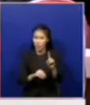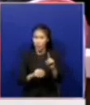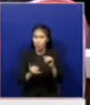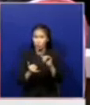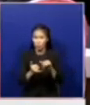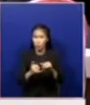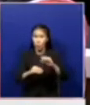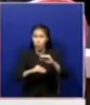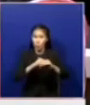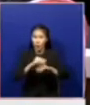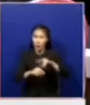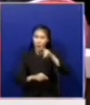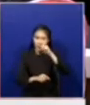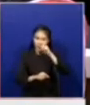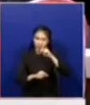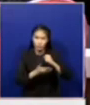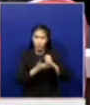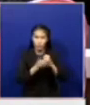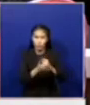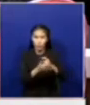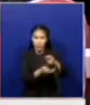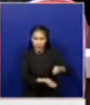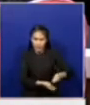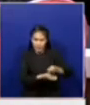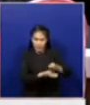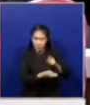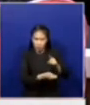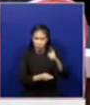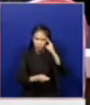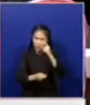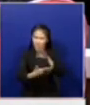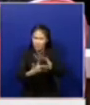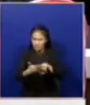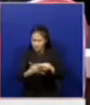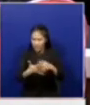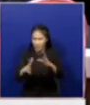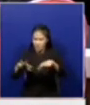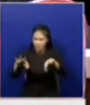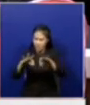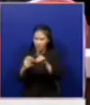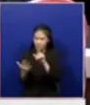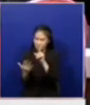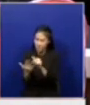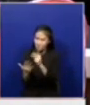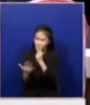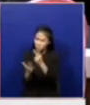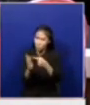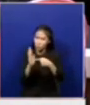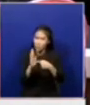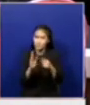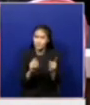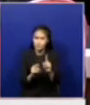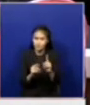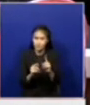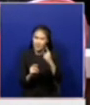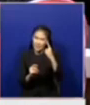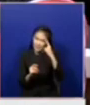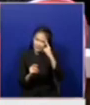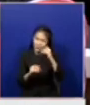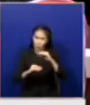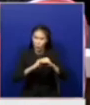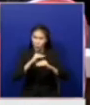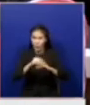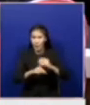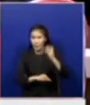การเกษตรอย่างน้อยควรมีแผนงานหลักๆสำคัญเช่นต่อยอดโครงการพระราชด